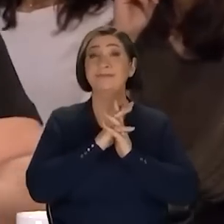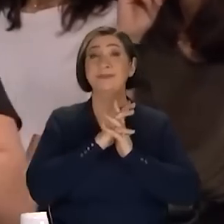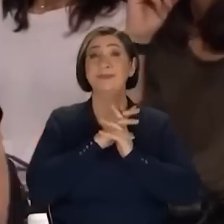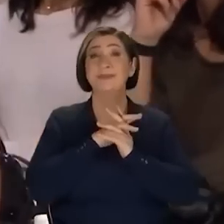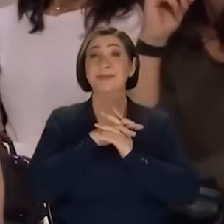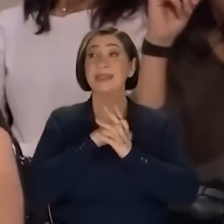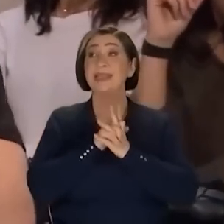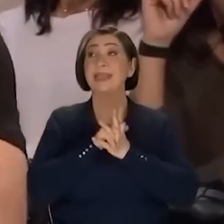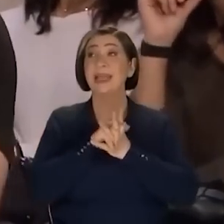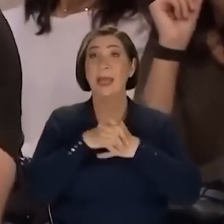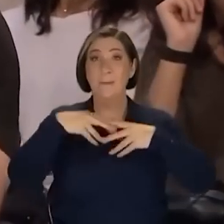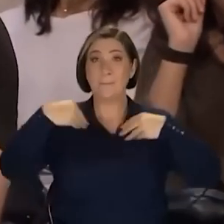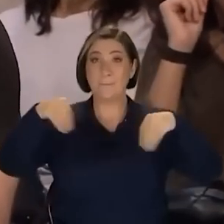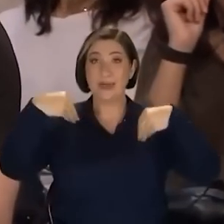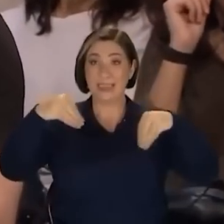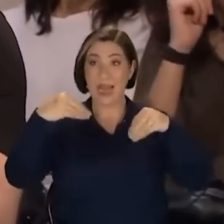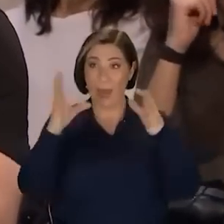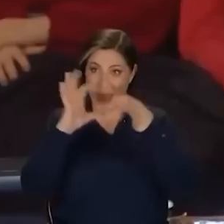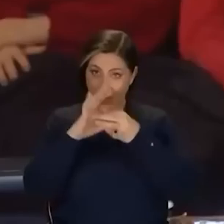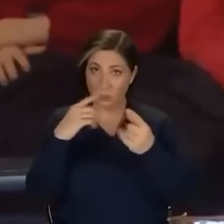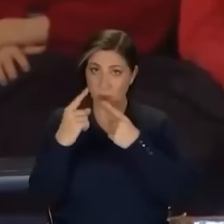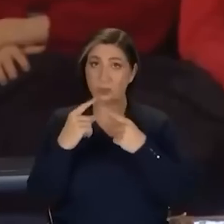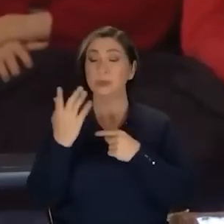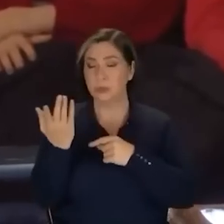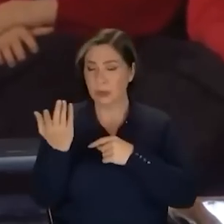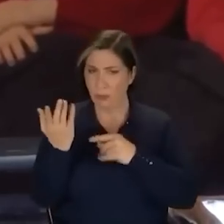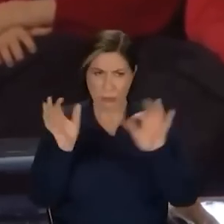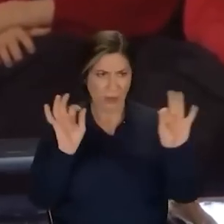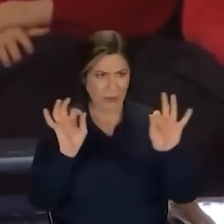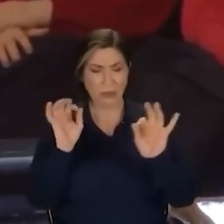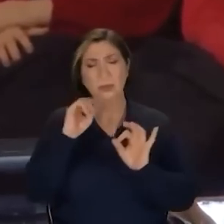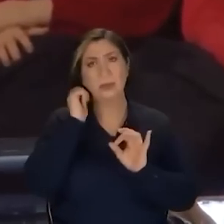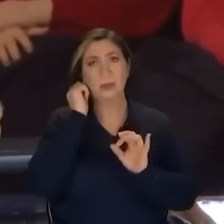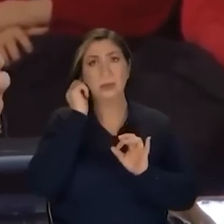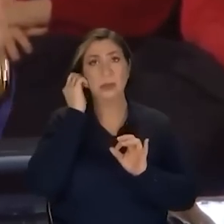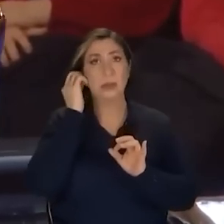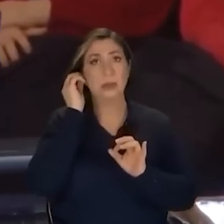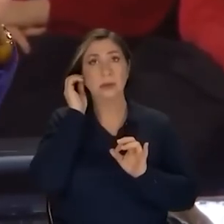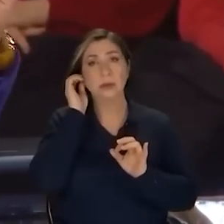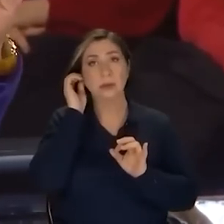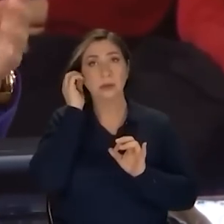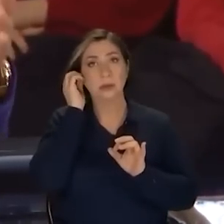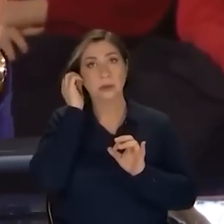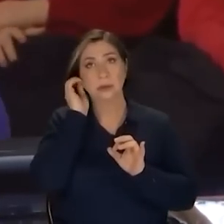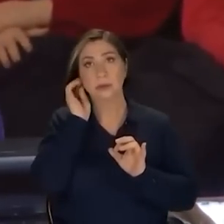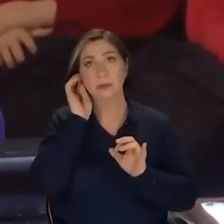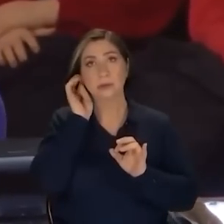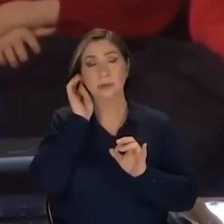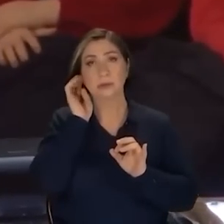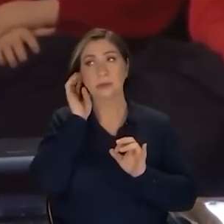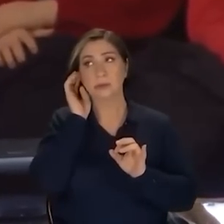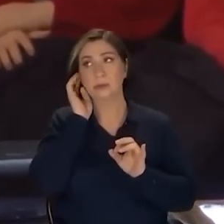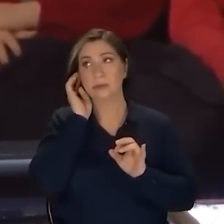yani diyor ki Pazarlama ile ilgili Konuşuyorum şimdi diyor ki; ya Bak biz ne anlamıyoruz ya